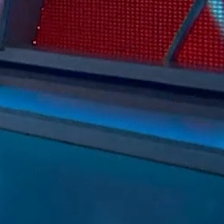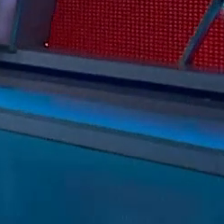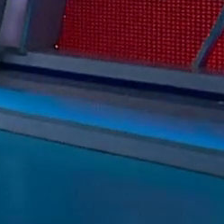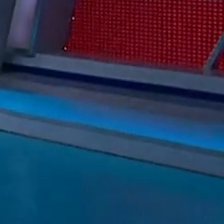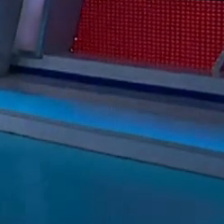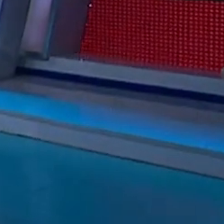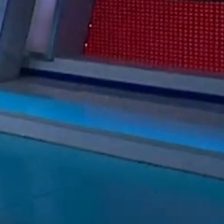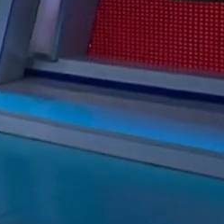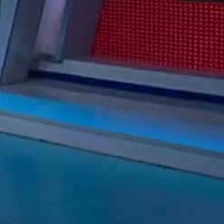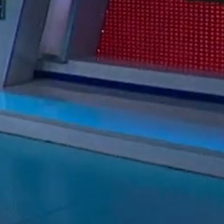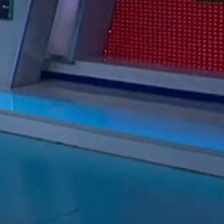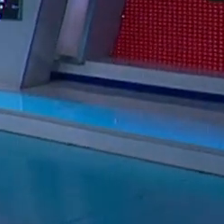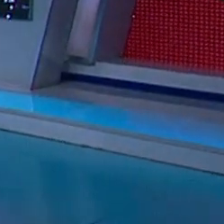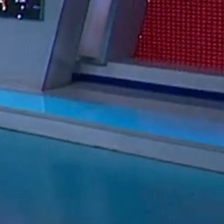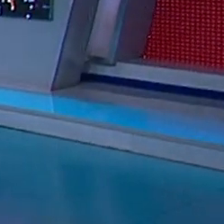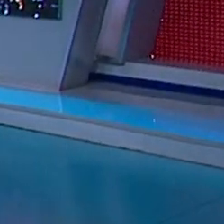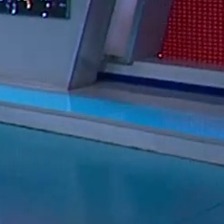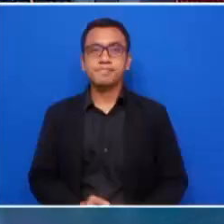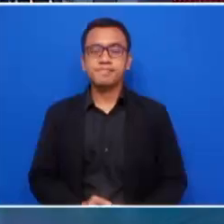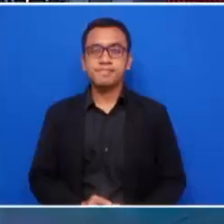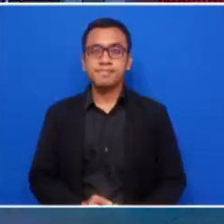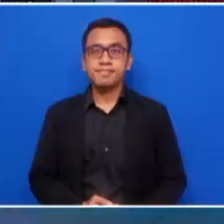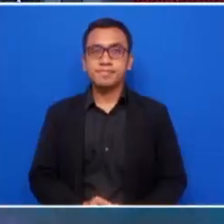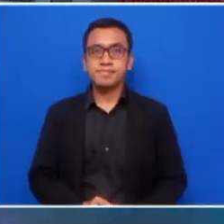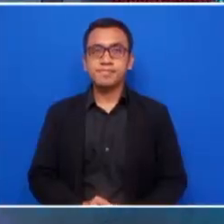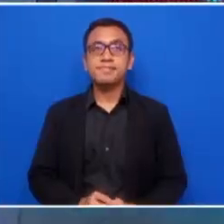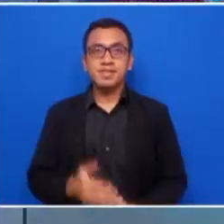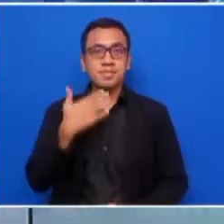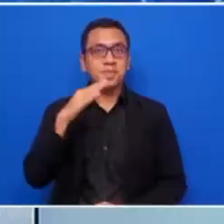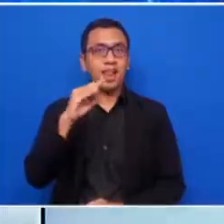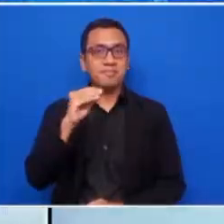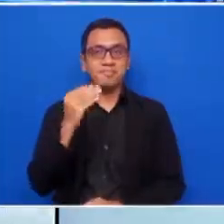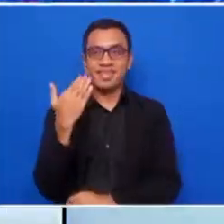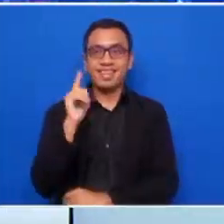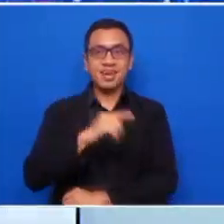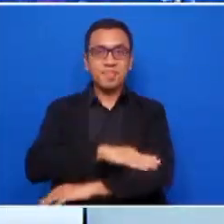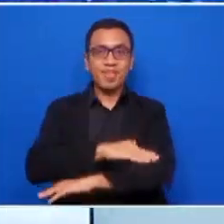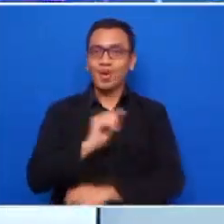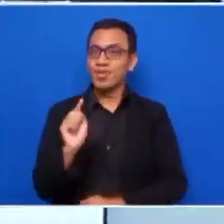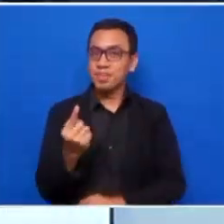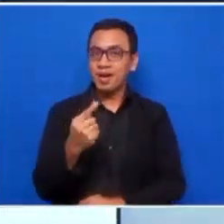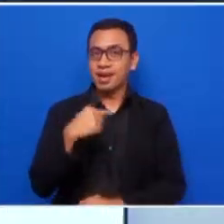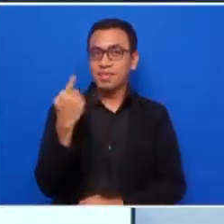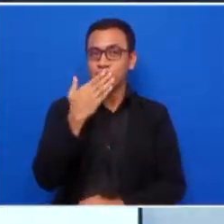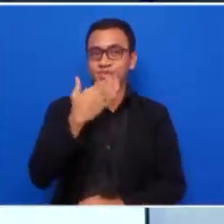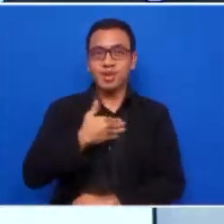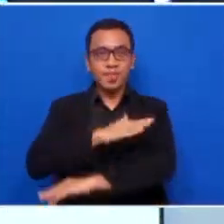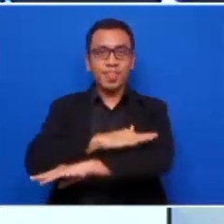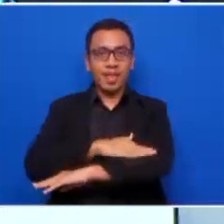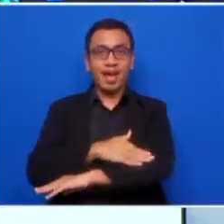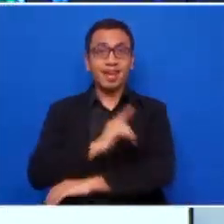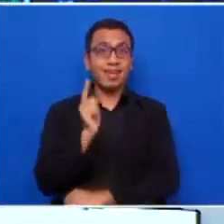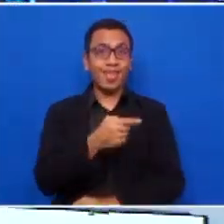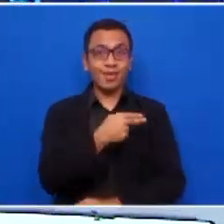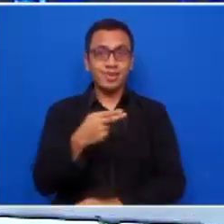Hai selamat malam saudara selain tiga sorotan utama tadi kami juga memiliki rangkaian informasi lainnya dari dalam dan luar